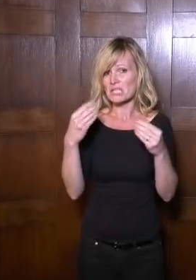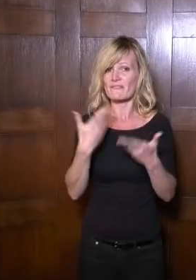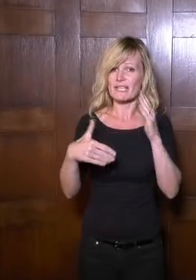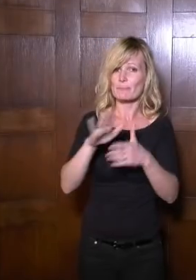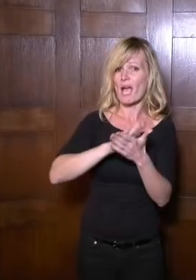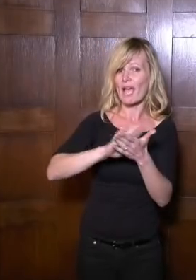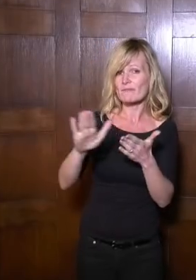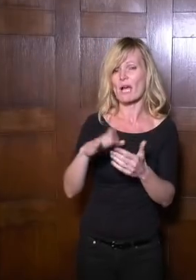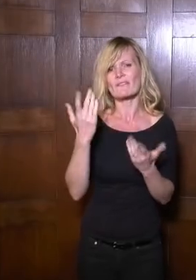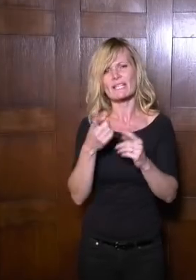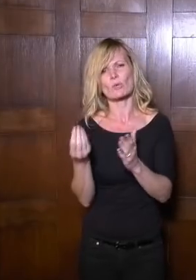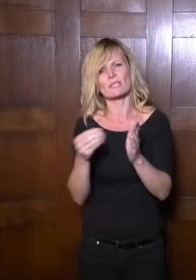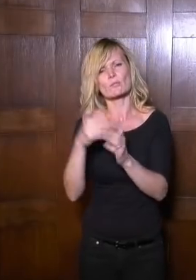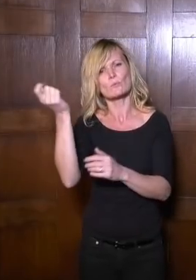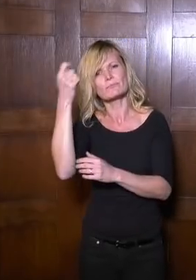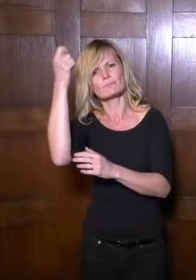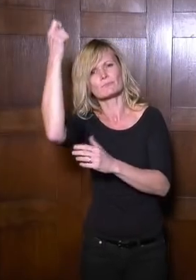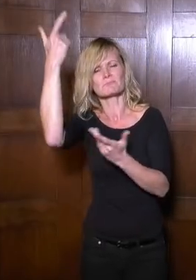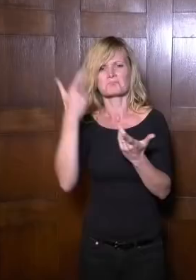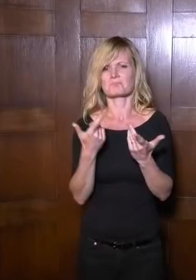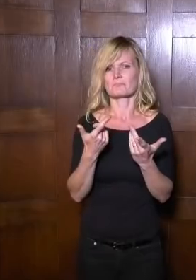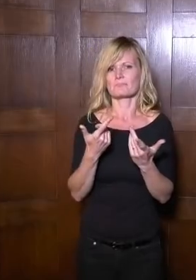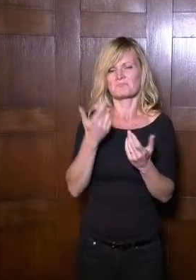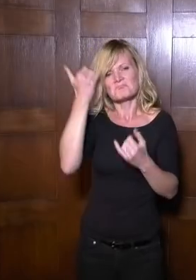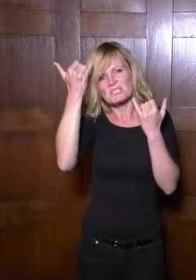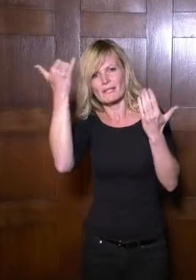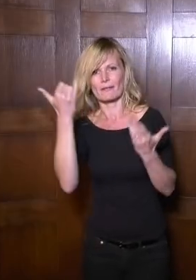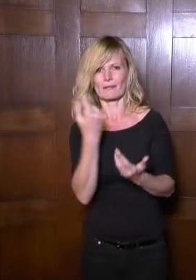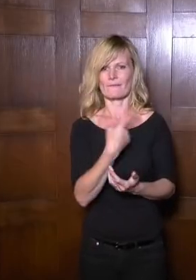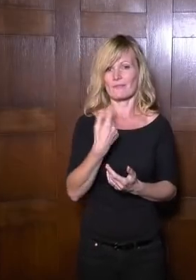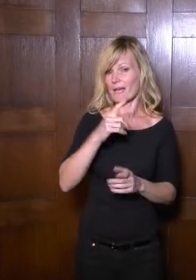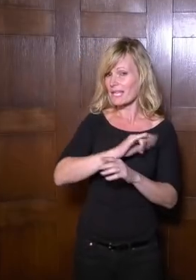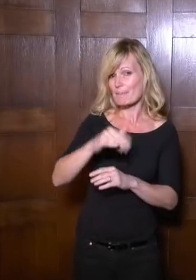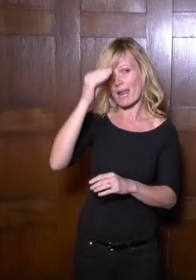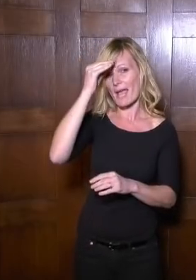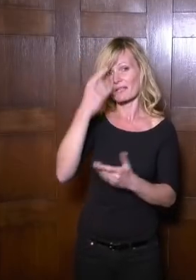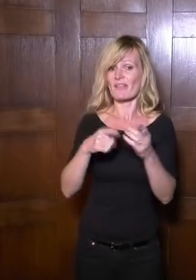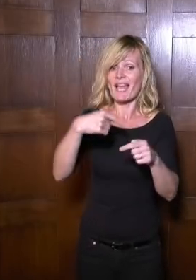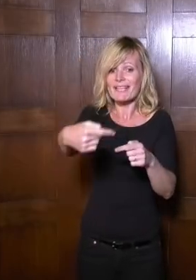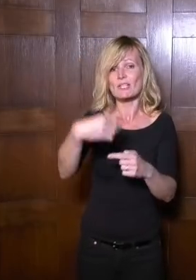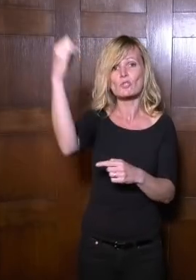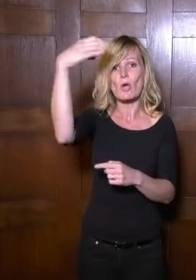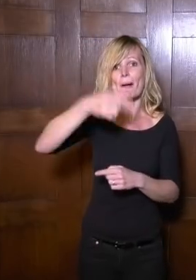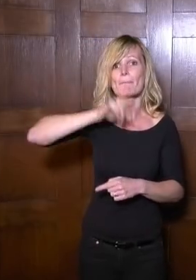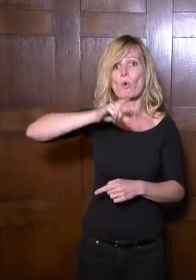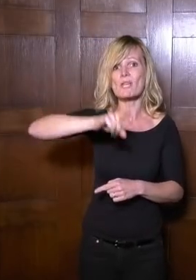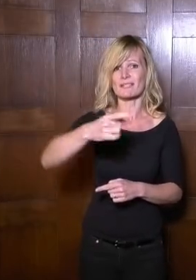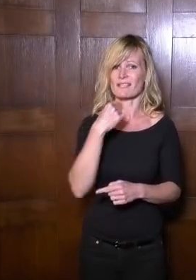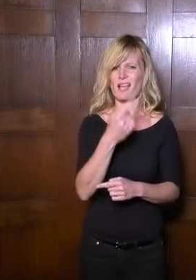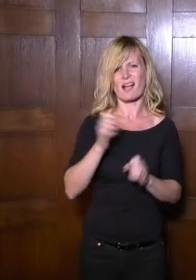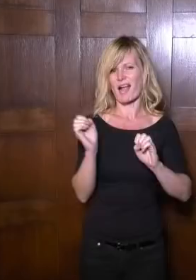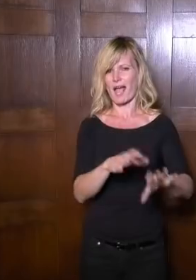noch das eine oder andere ein. Wir sind auch Lernende. Kann sein, dass wir im Sommer, gerade in Sommermonaten, sagen, wir verzichten